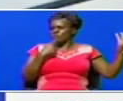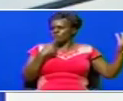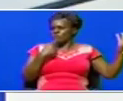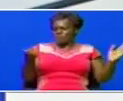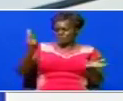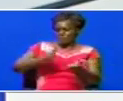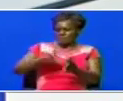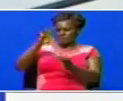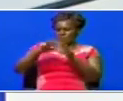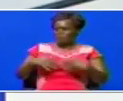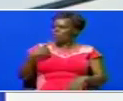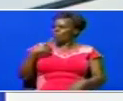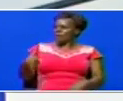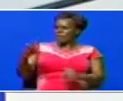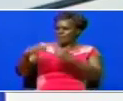registered voters,